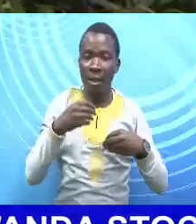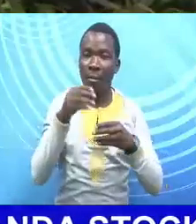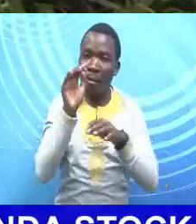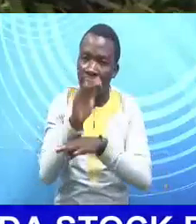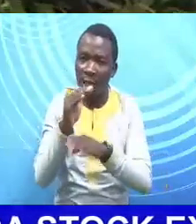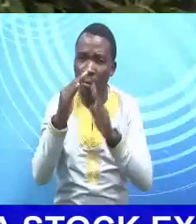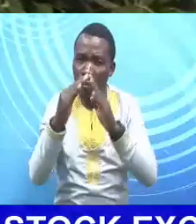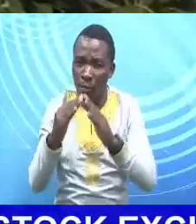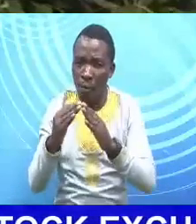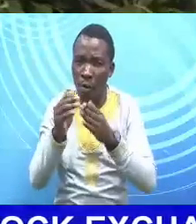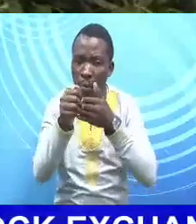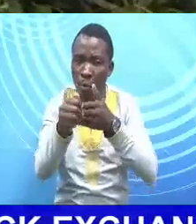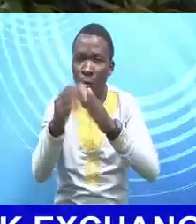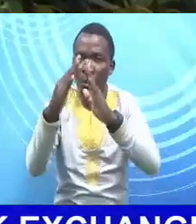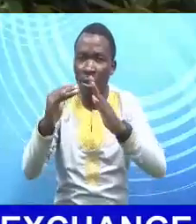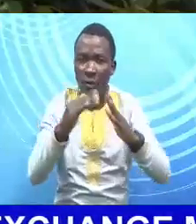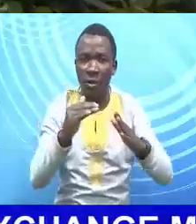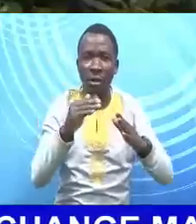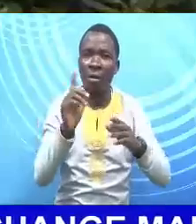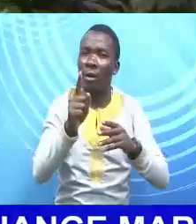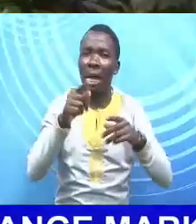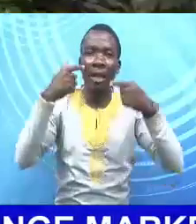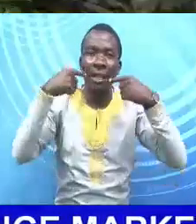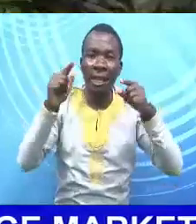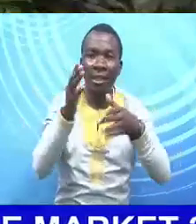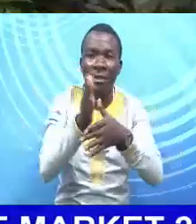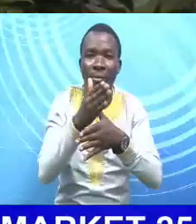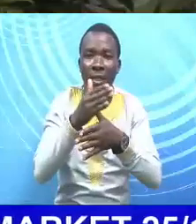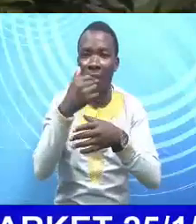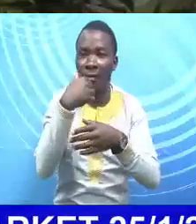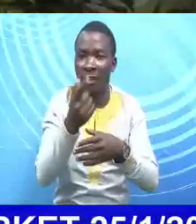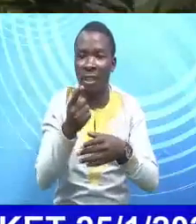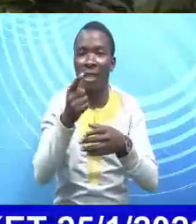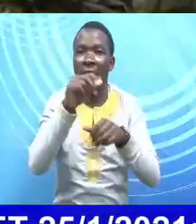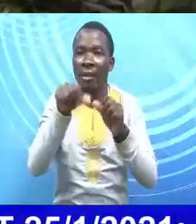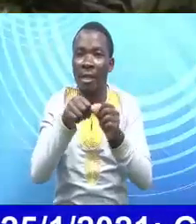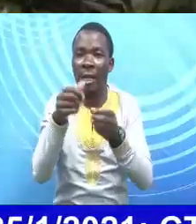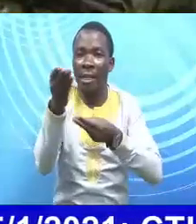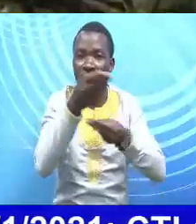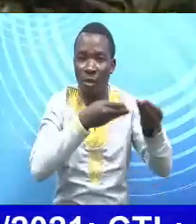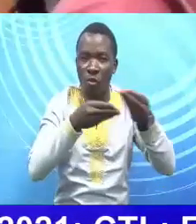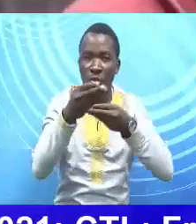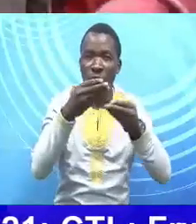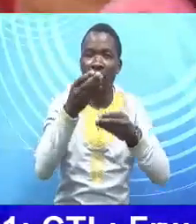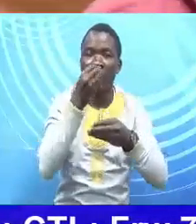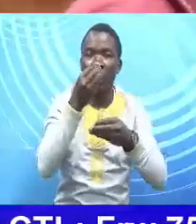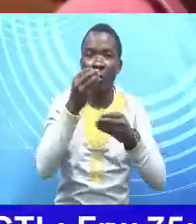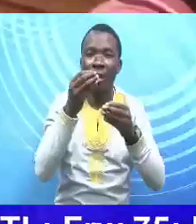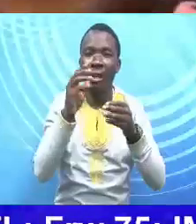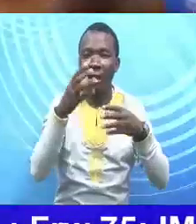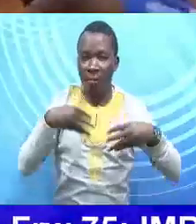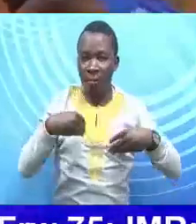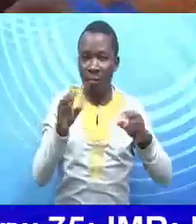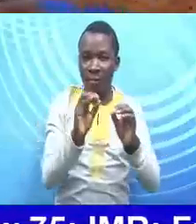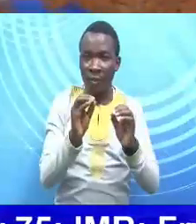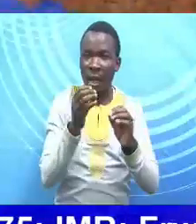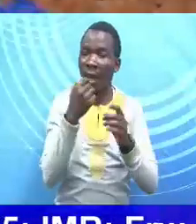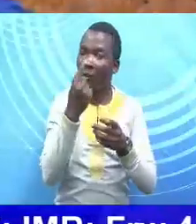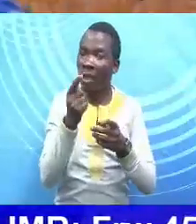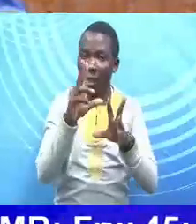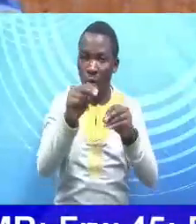ko ibijyanye bicuruzwa n'ibyo kurya bigomba byemewe atifata ngo hoya ugomba kuvana hano ibi